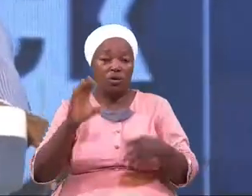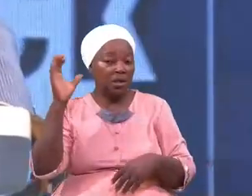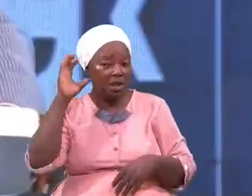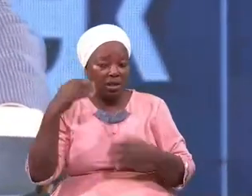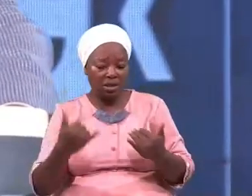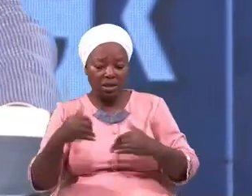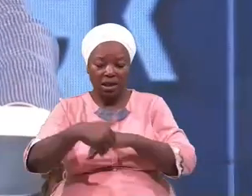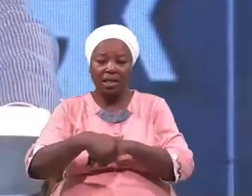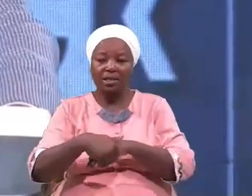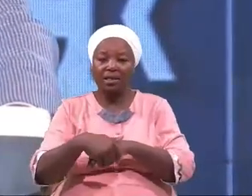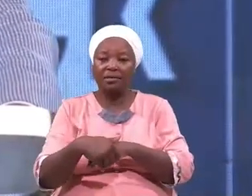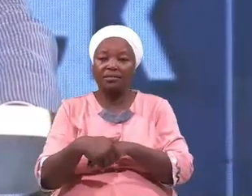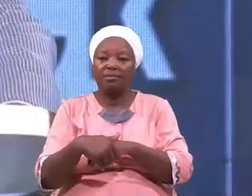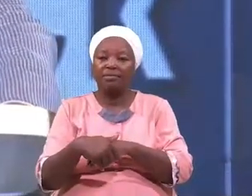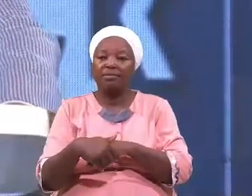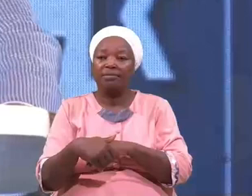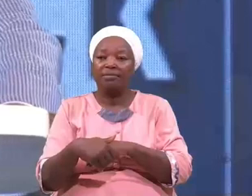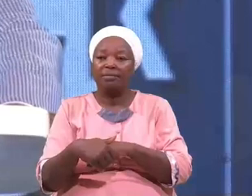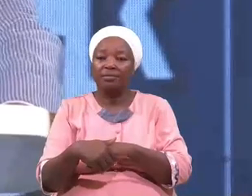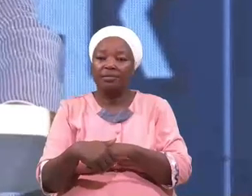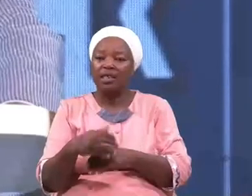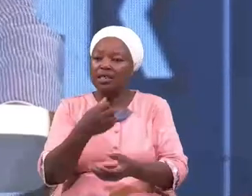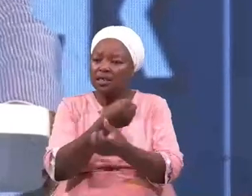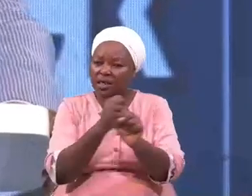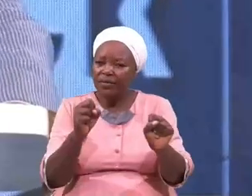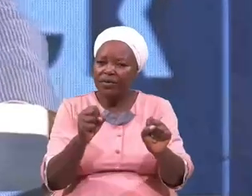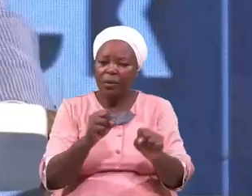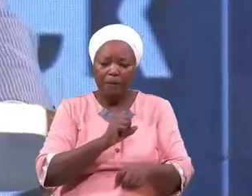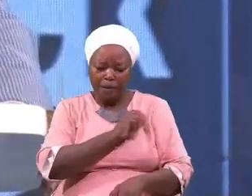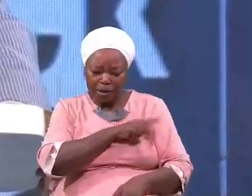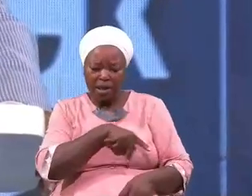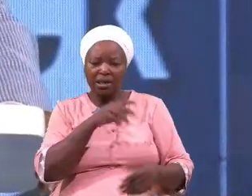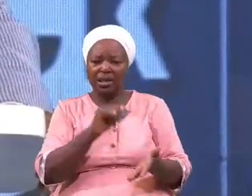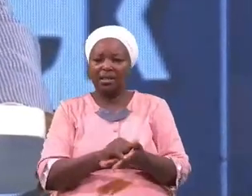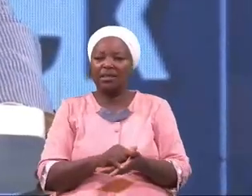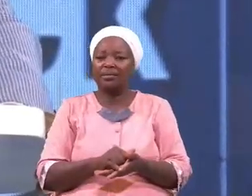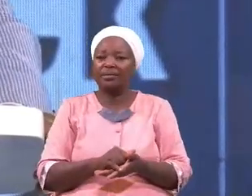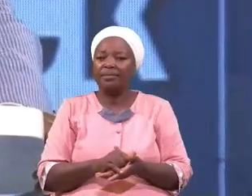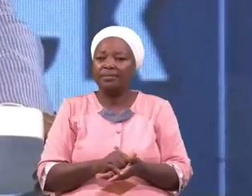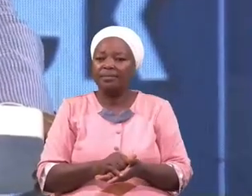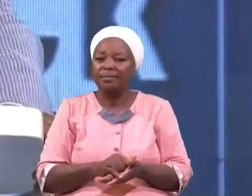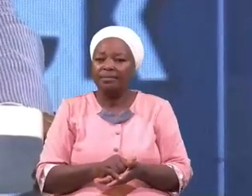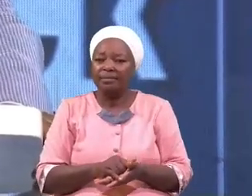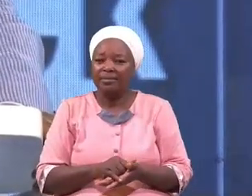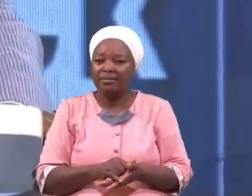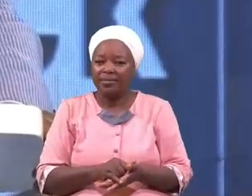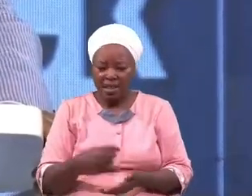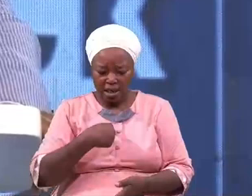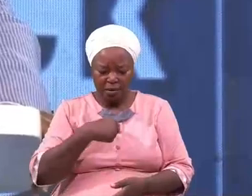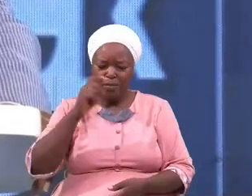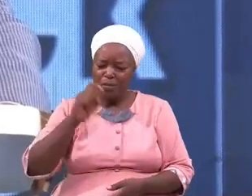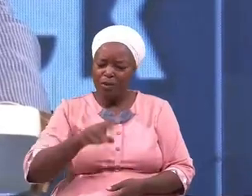Comme vous personnalisez ce que vous entendez ce soir, le salut, il faut le personnaliser.